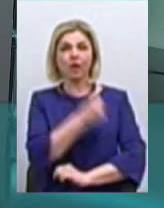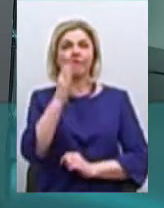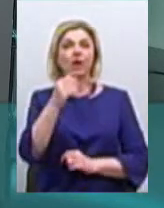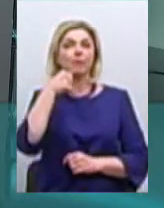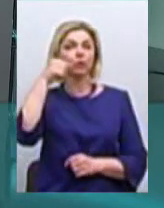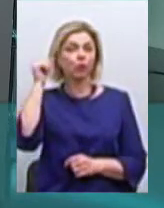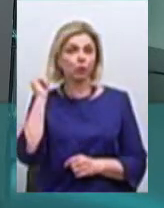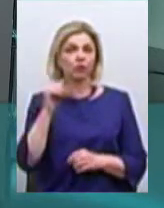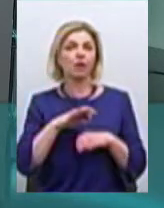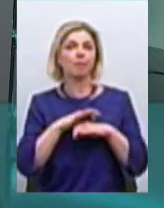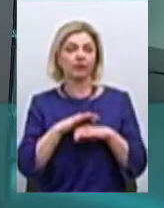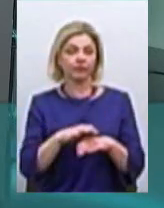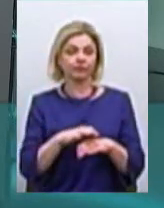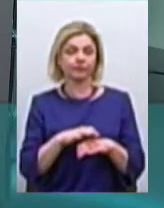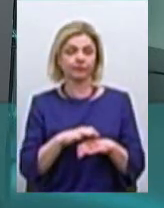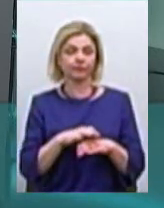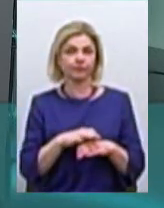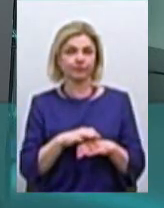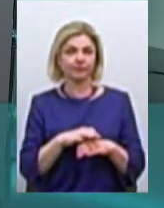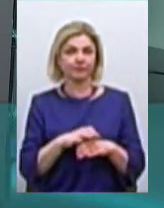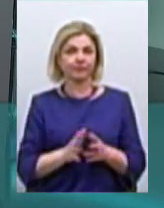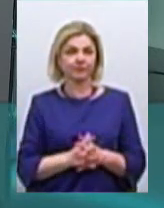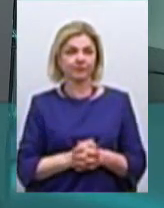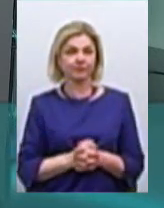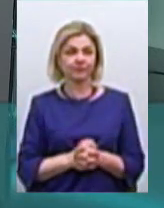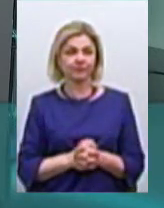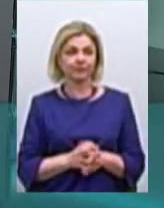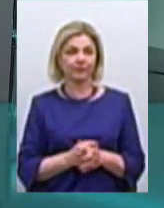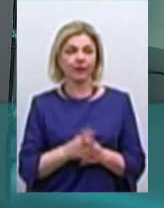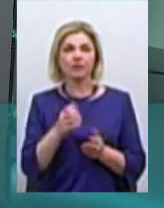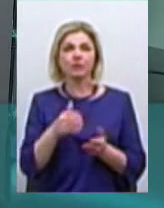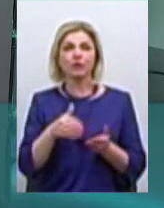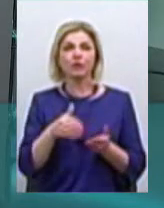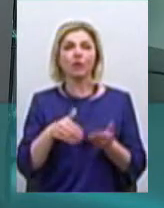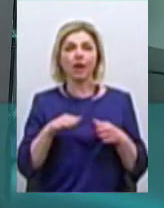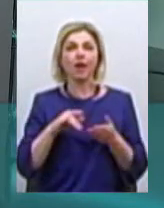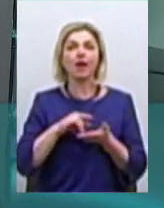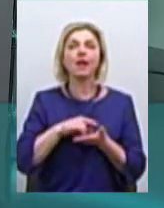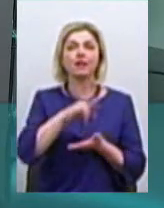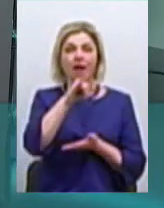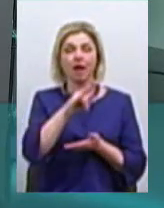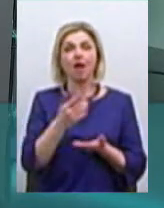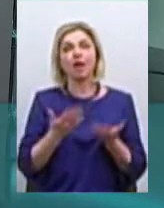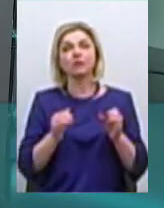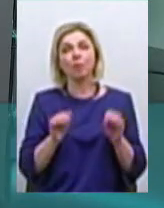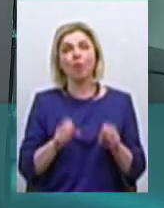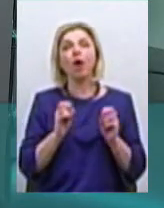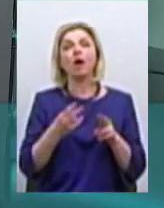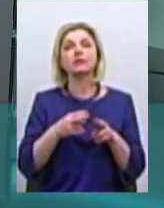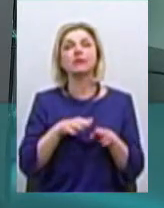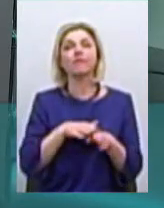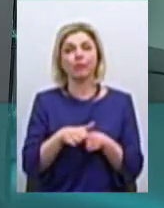році відбувалася за допомогою літака, так? Так. Якщо можна, як це